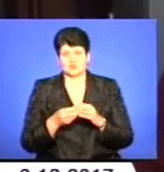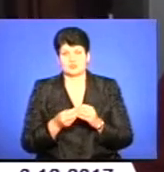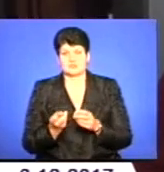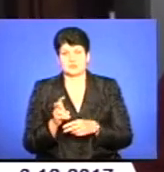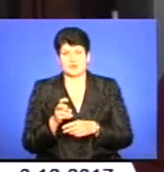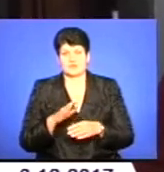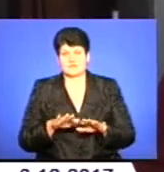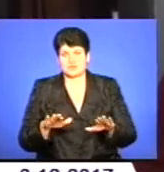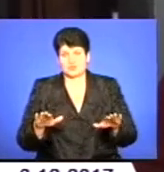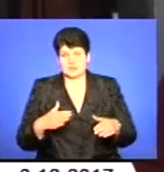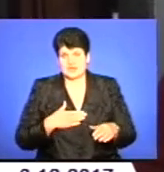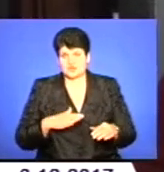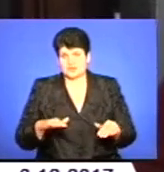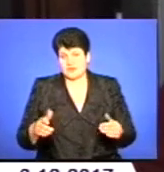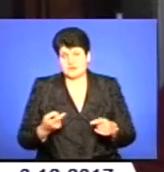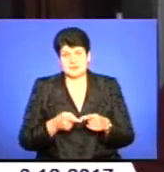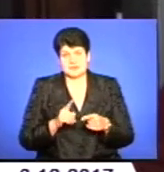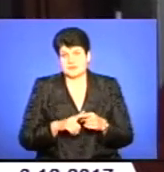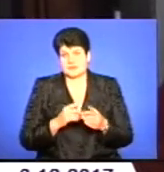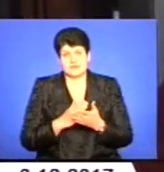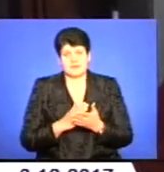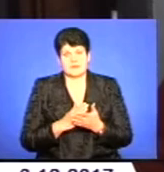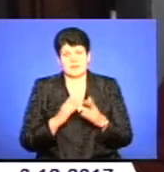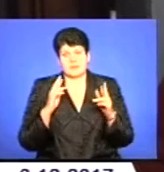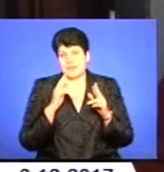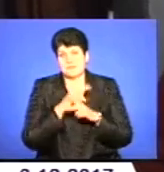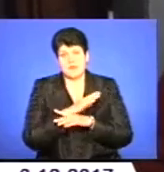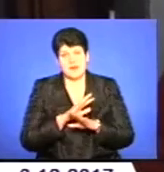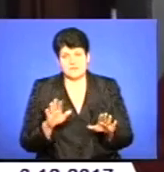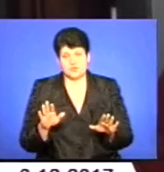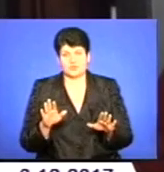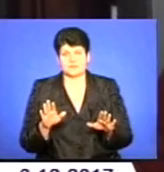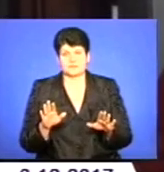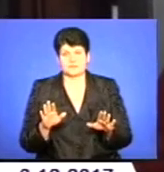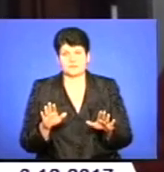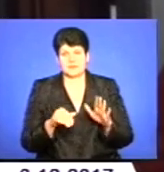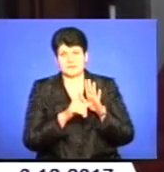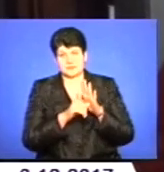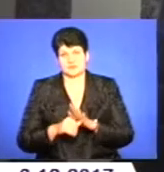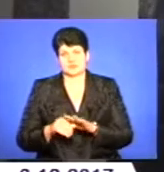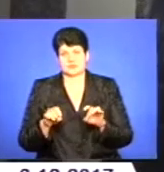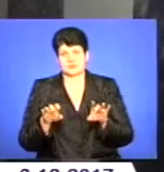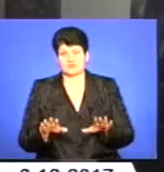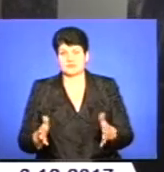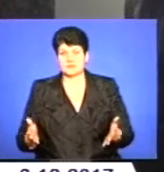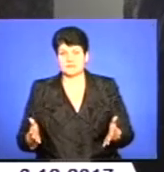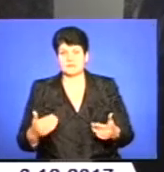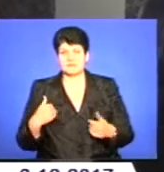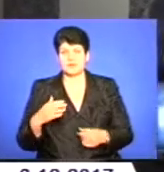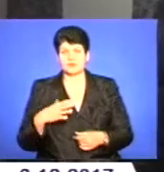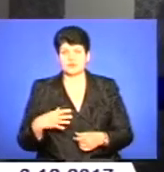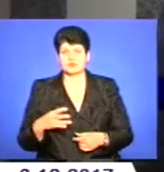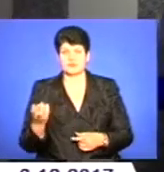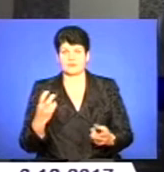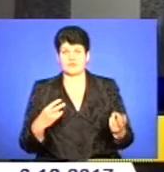дітьми садочків, ми вважаємо, що це є неправильно і дискримінаційне таке рішення. Ми очікуємо, що